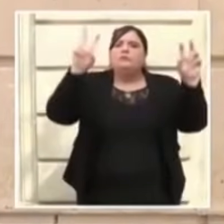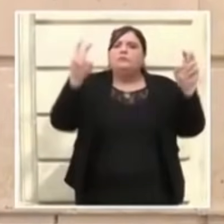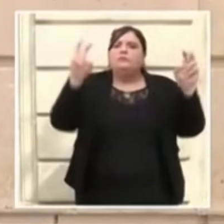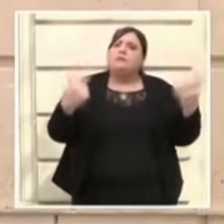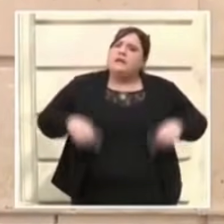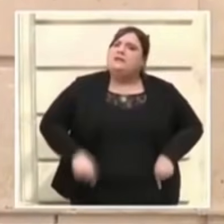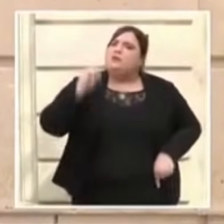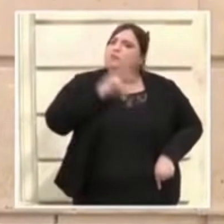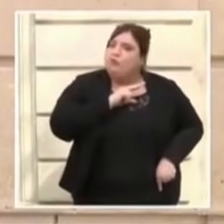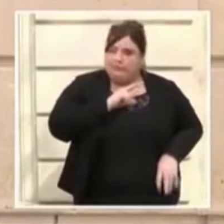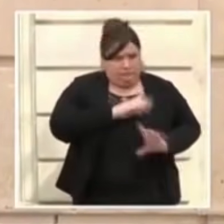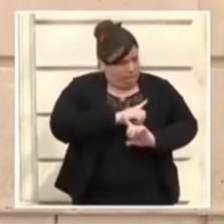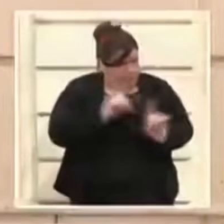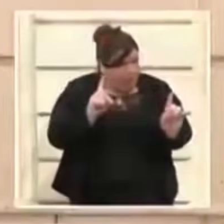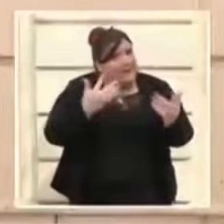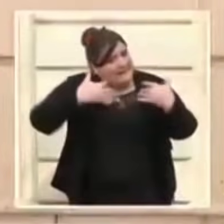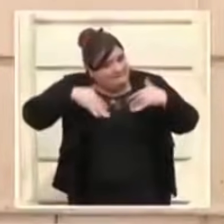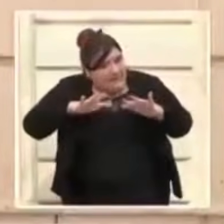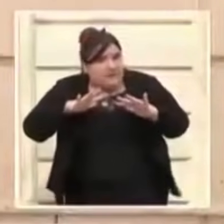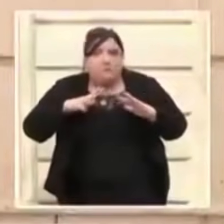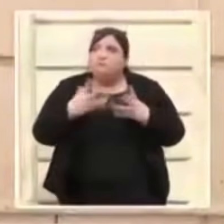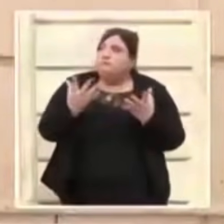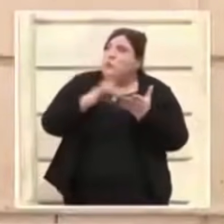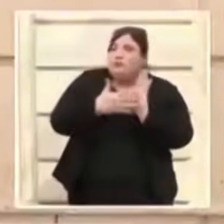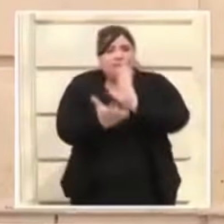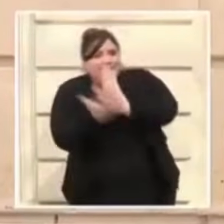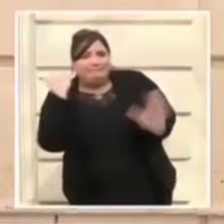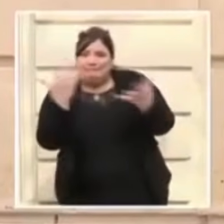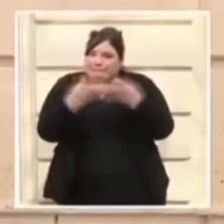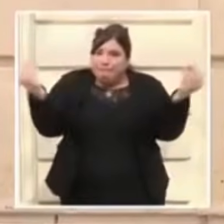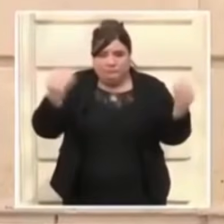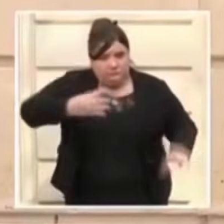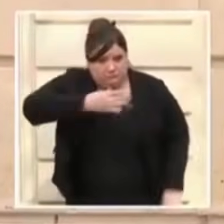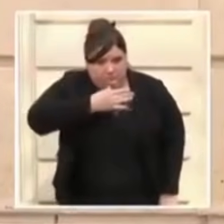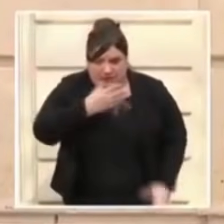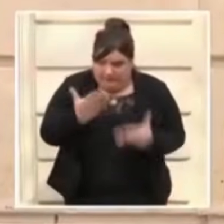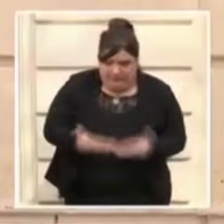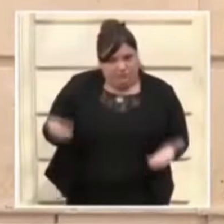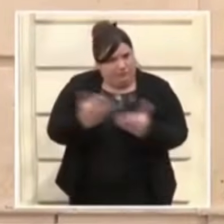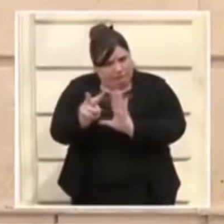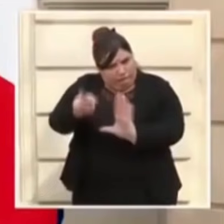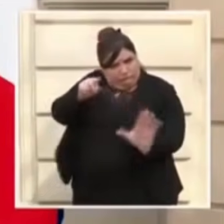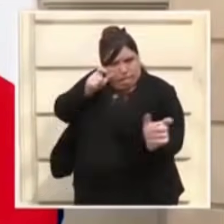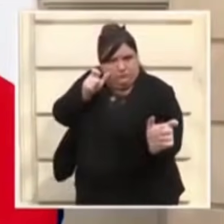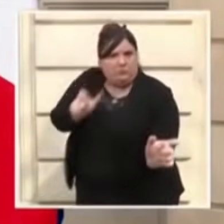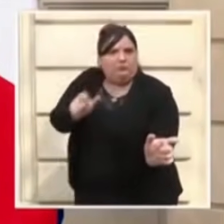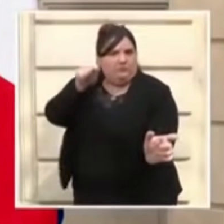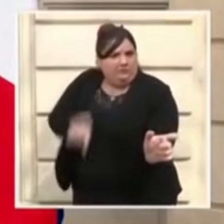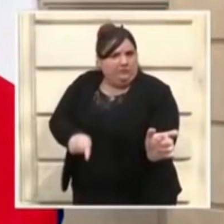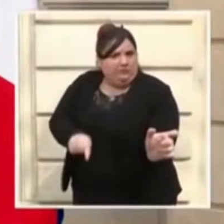sanitaire, mais devra nous permettre de répondre à ce que j'appellerais un devoir de vigilance